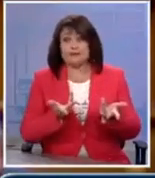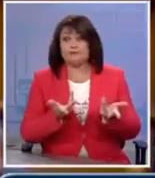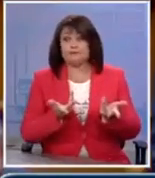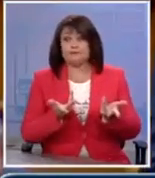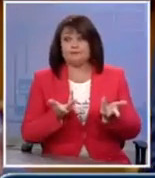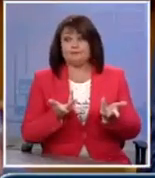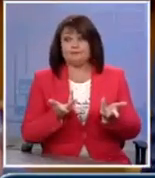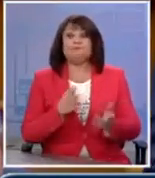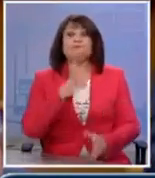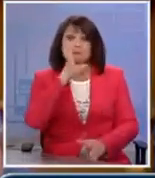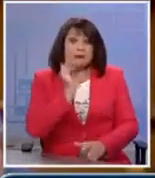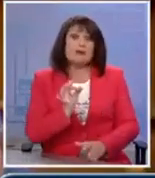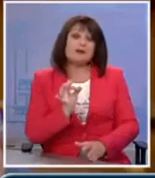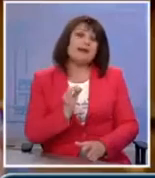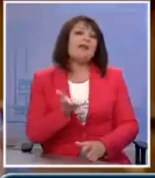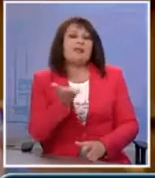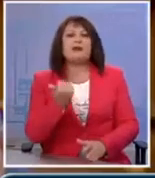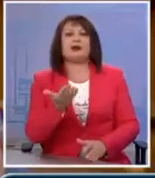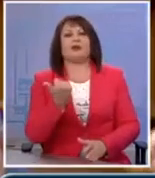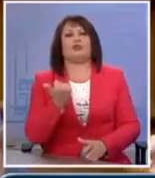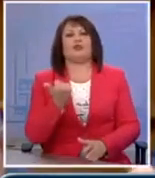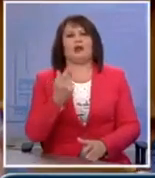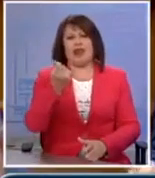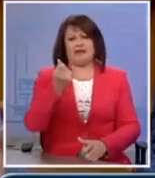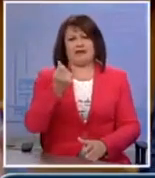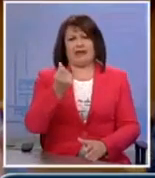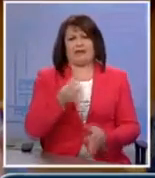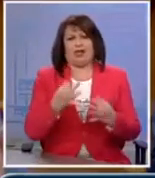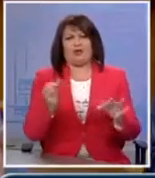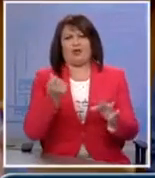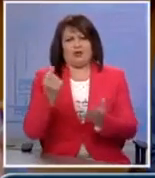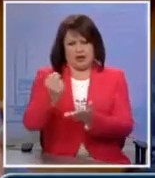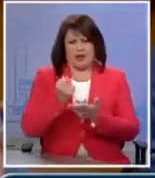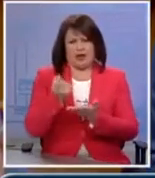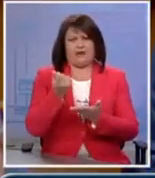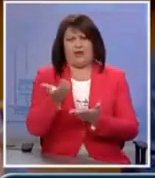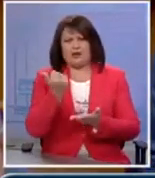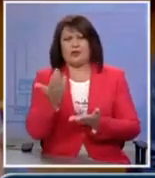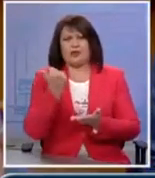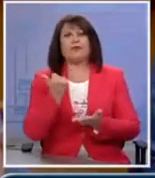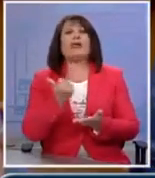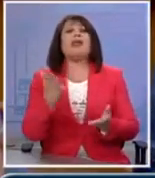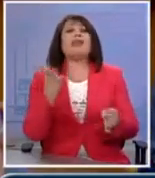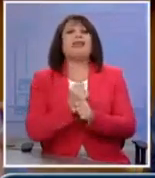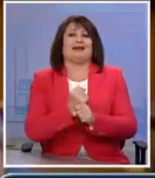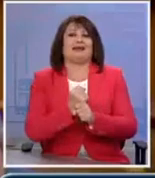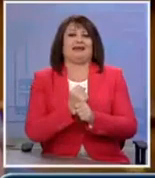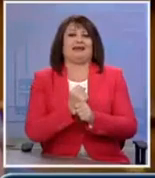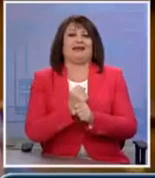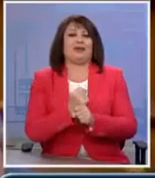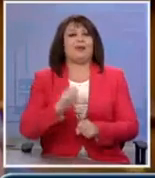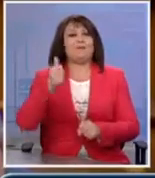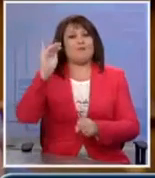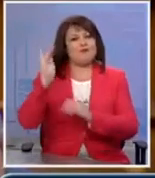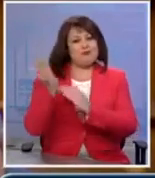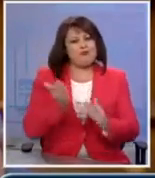και ουσιαστικά το λόγο της έλλειψης, το χρηματοδοτικό κενό της έλλειψης κονδυλίων, δεν κατέστη ακόμα εφικτή η λειτουργία ενός χώρου πρώτης υποδοχής